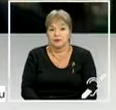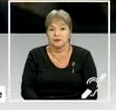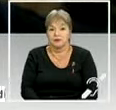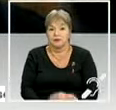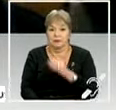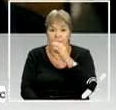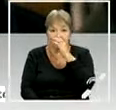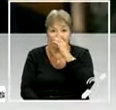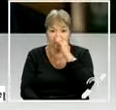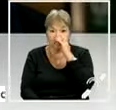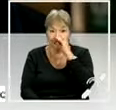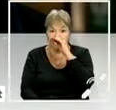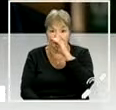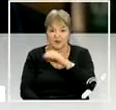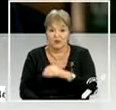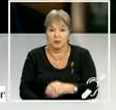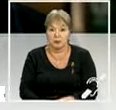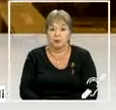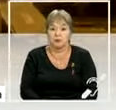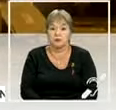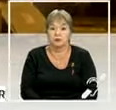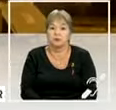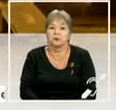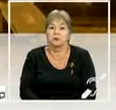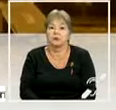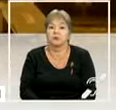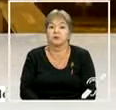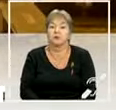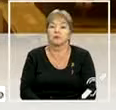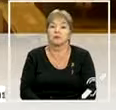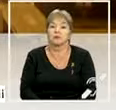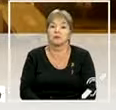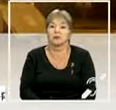c'est important, c'est capital. Parce qu'en fait il s'agit d'une retraite.